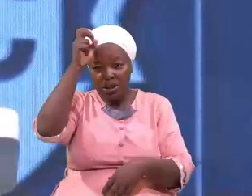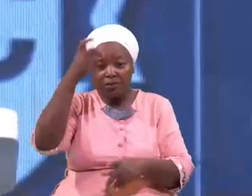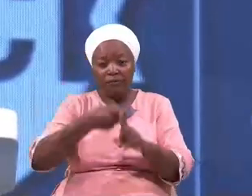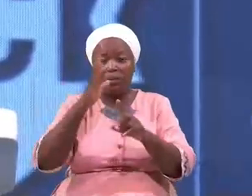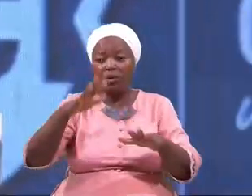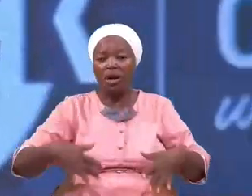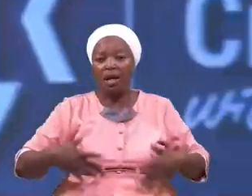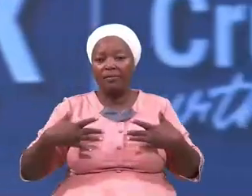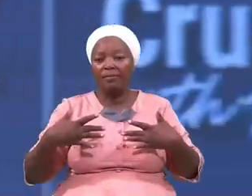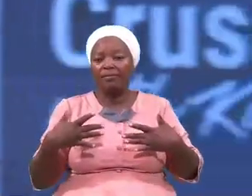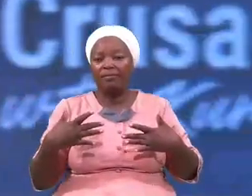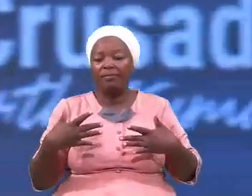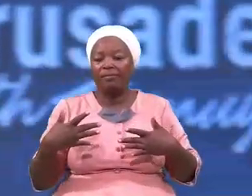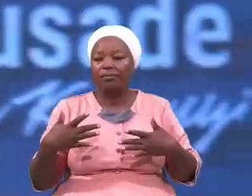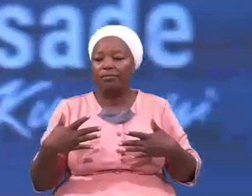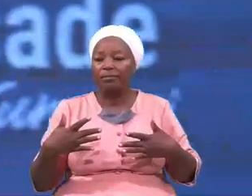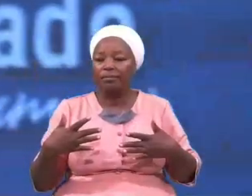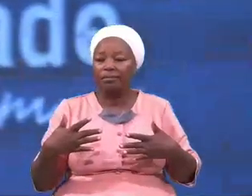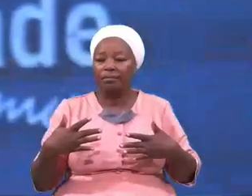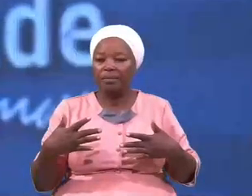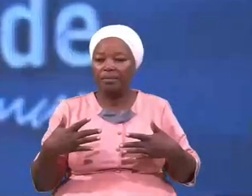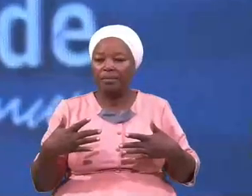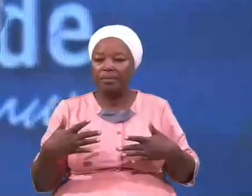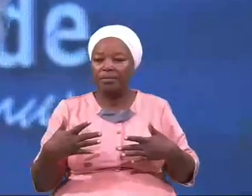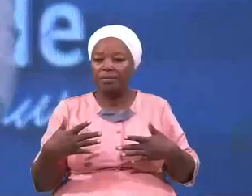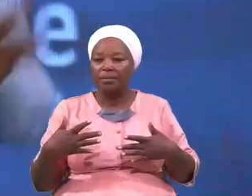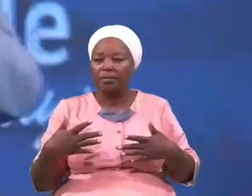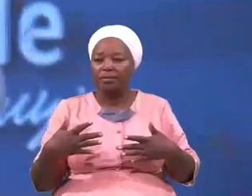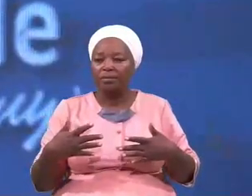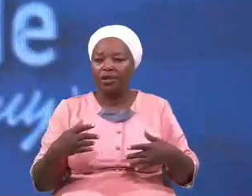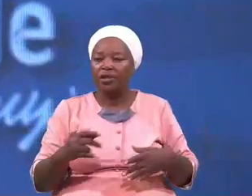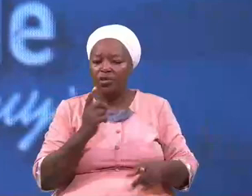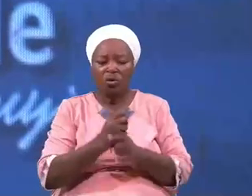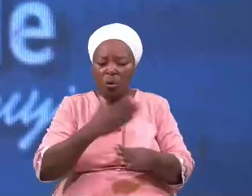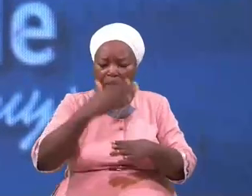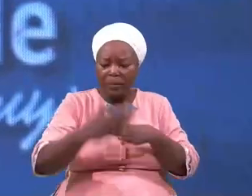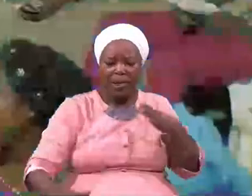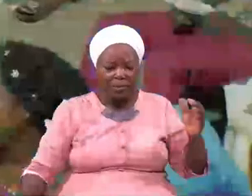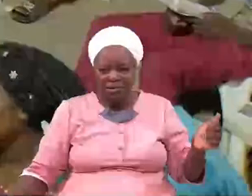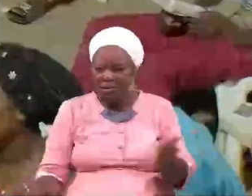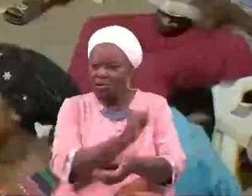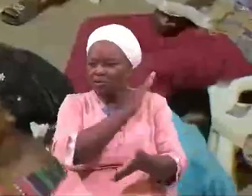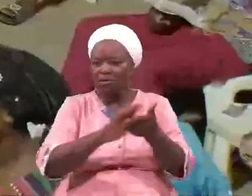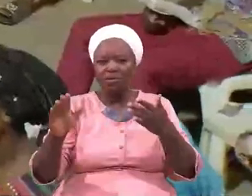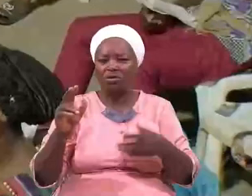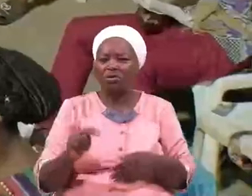La force pour frapper, ôter la main du diable de votre vie. La force appartient à Dieu. La force pour donner un